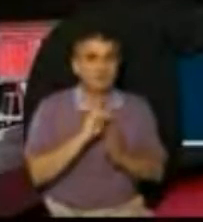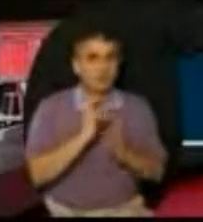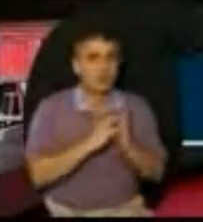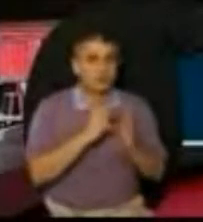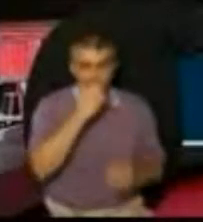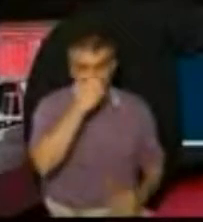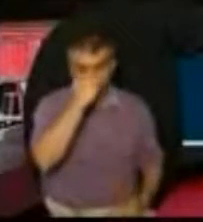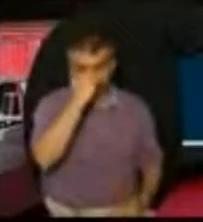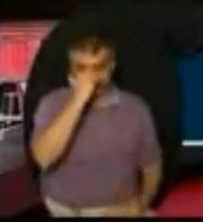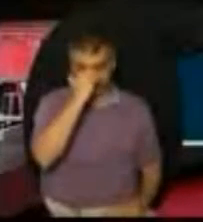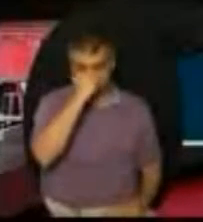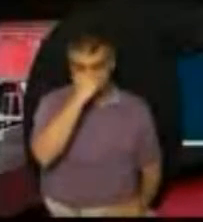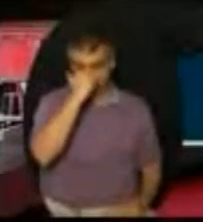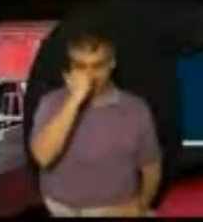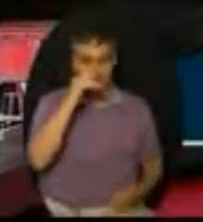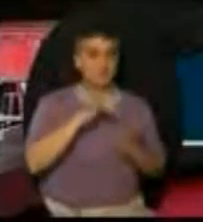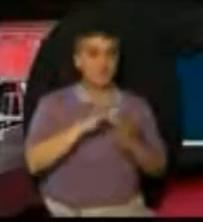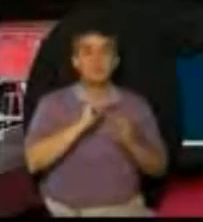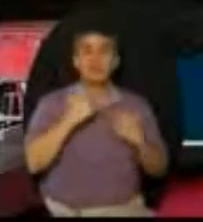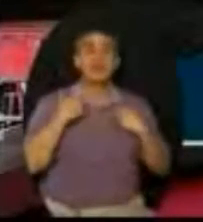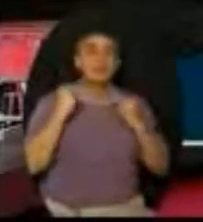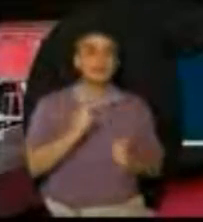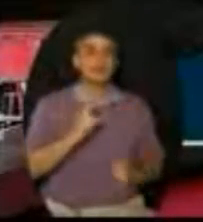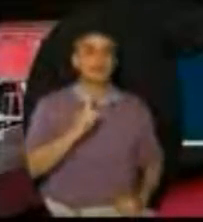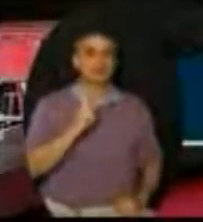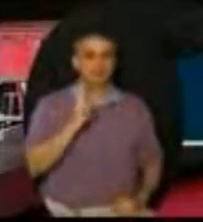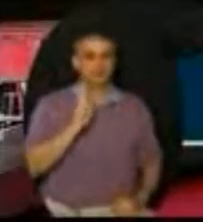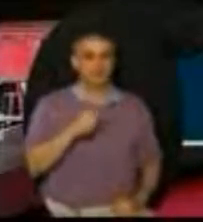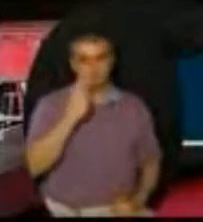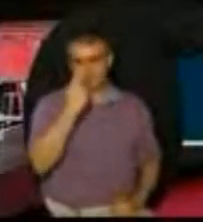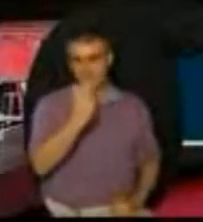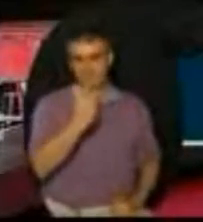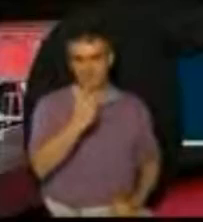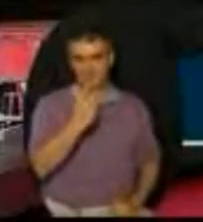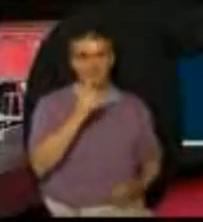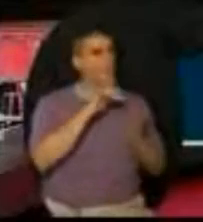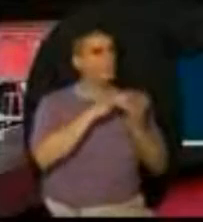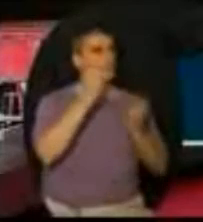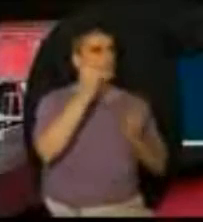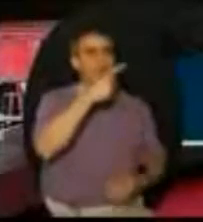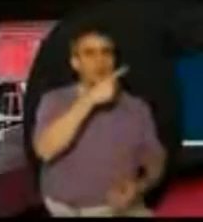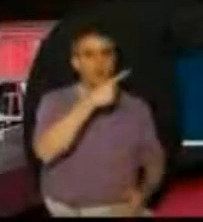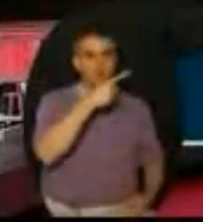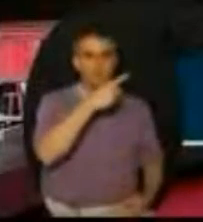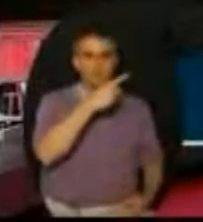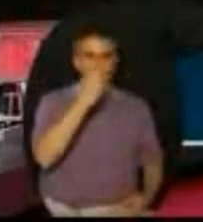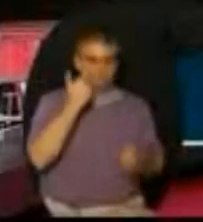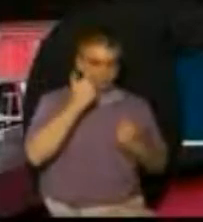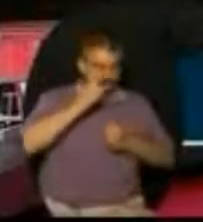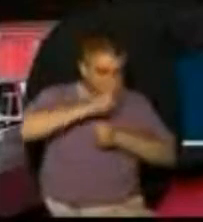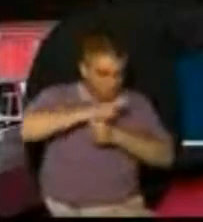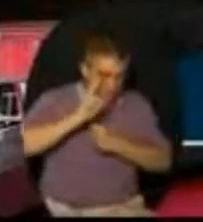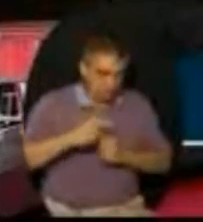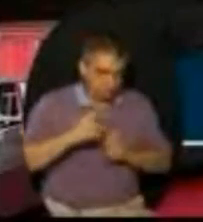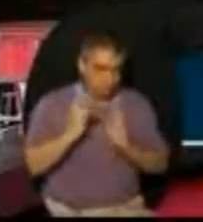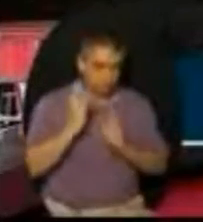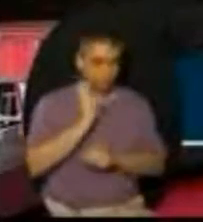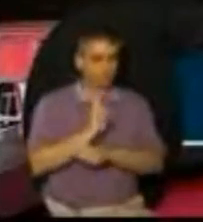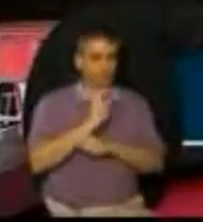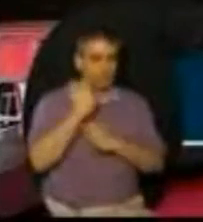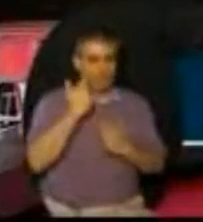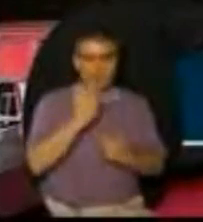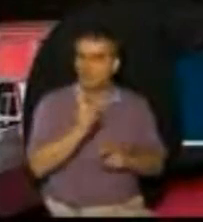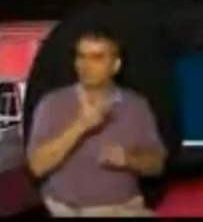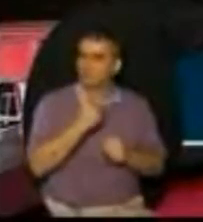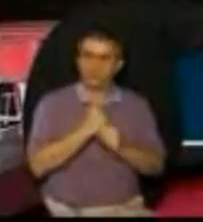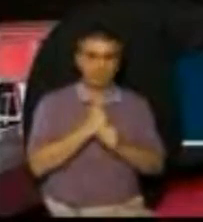בתי קזינו חוקיים הם המקומות הבטוחים ביותר ניתן לבקר ביעדי תיירות. הם מפוקחים, שמורים, לא ניתן